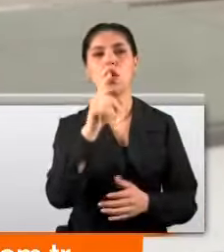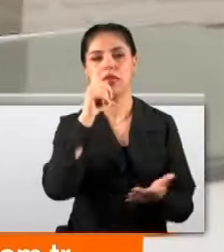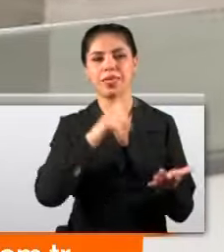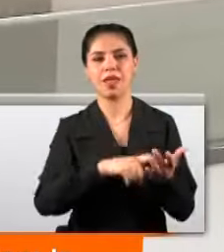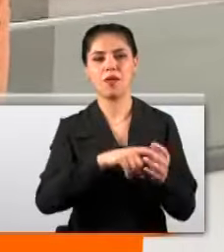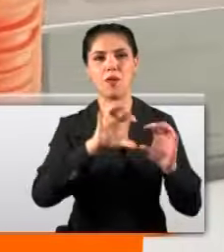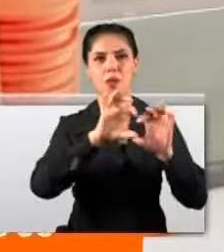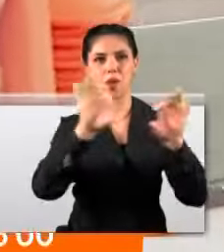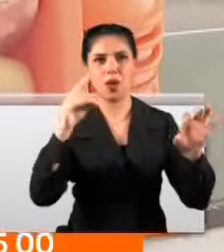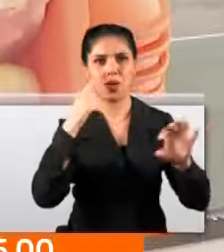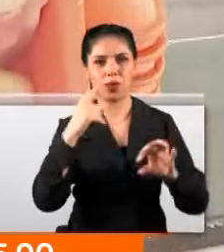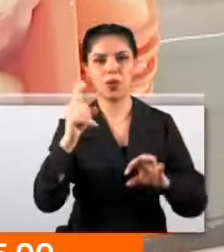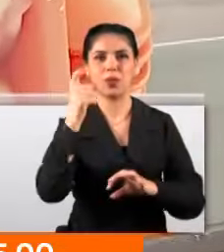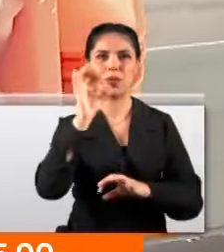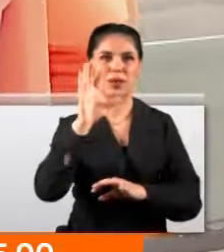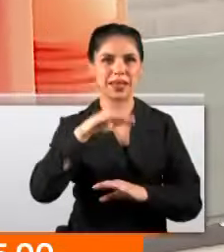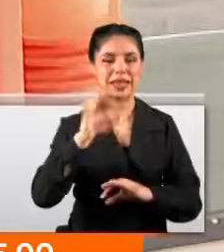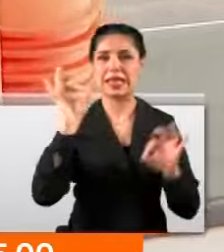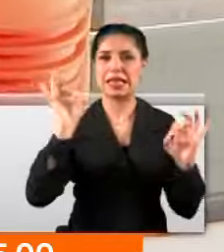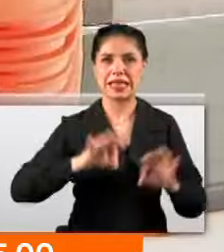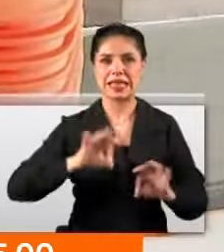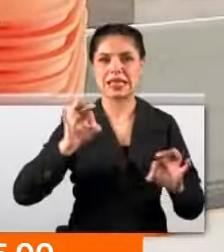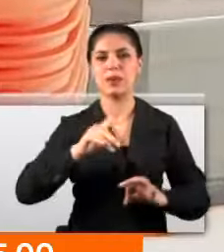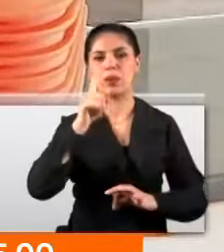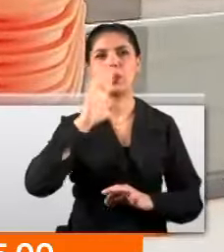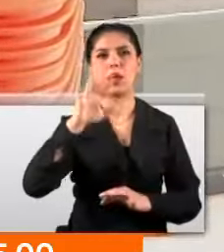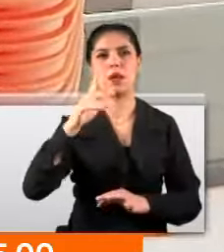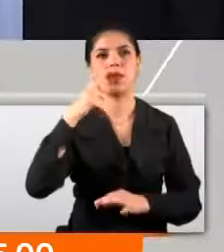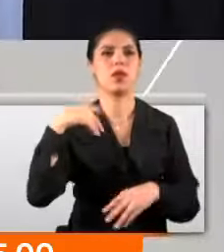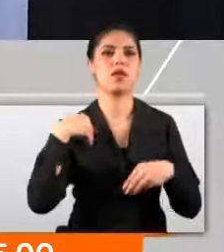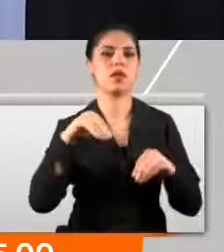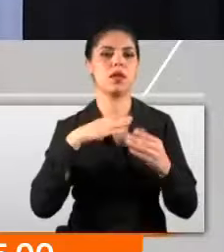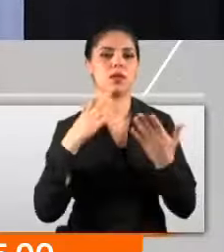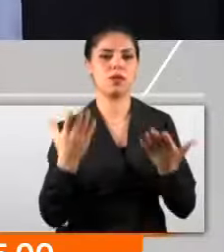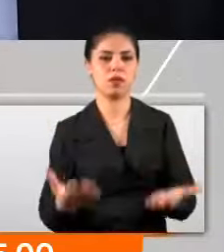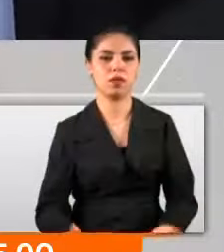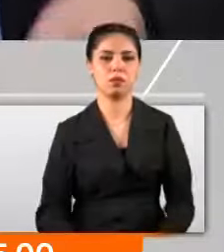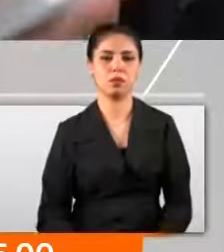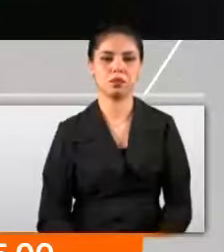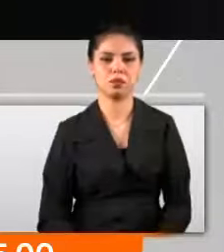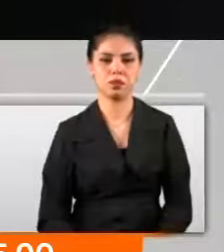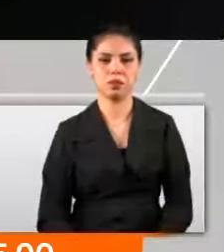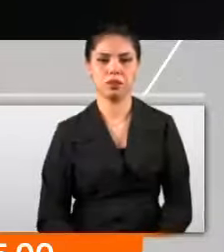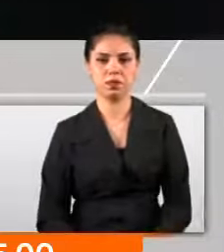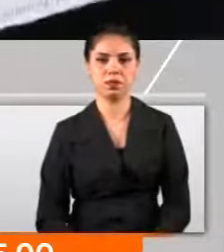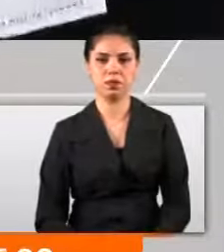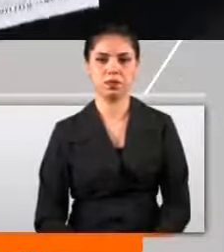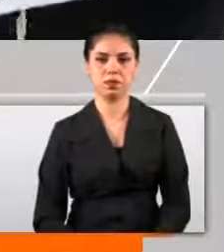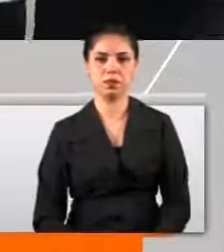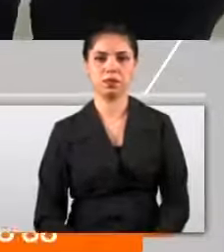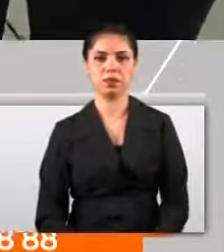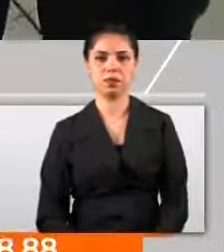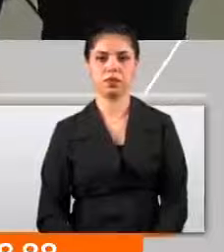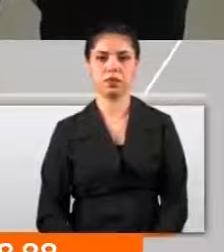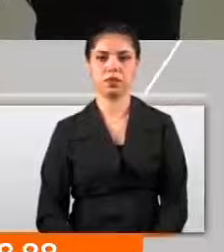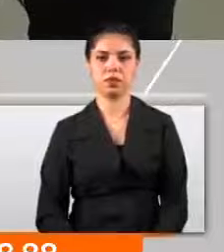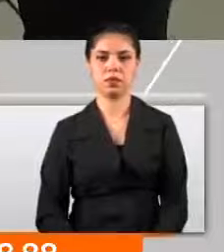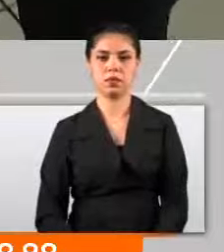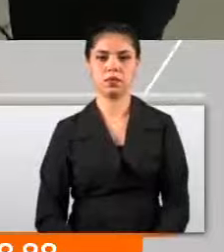ise 90 liraydı. Şimdi ise 155 liradan satılıyor. 61.50'ye aldığımız bütün tavuğun gelişi